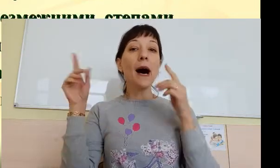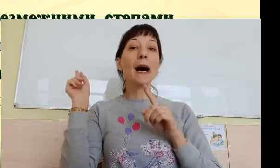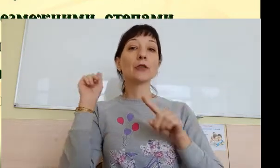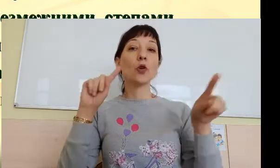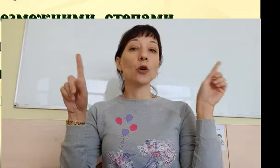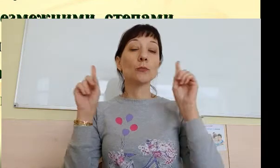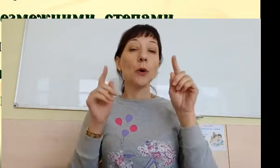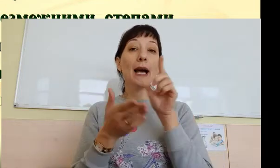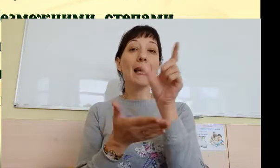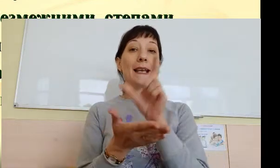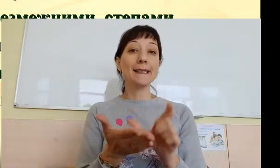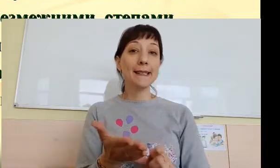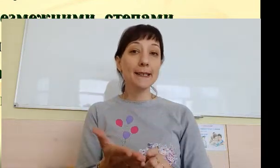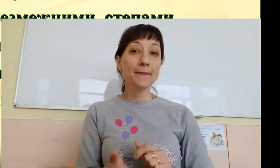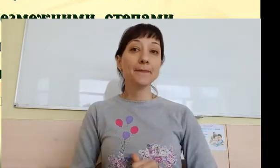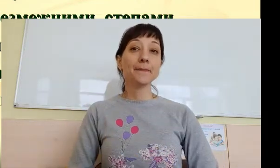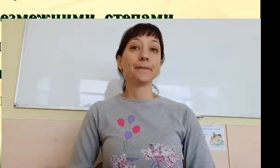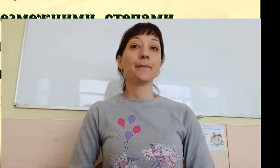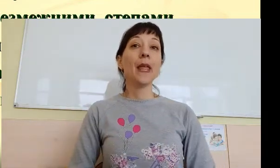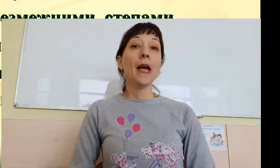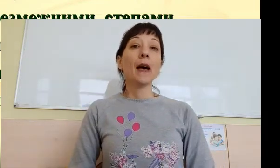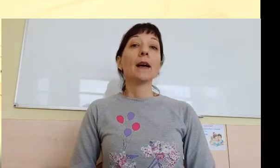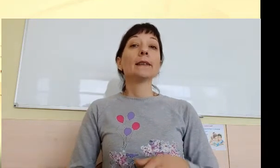писав багато поезій,